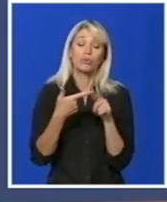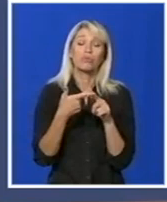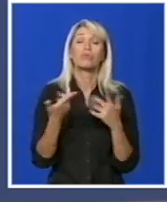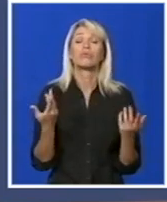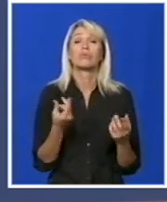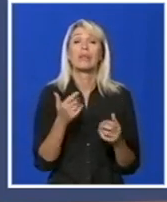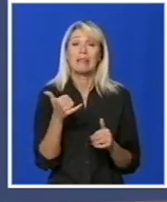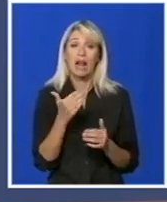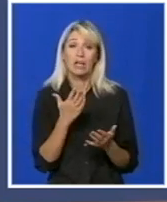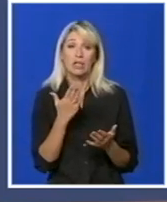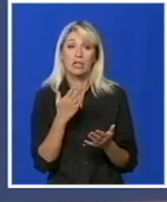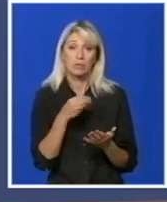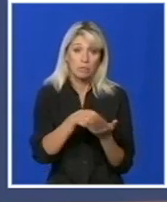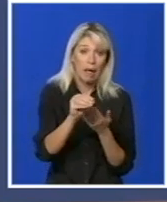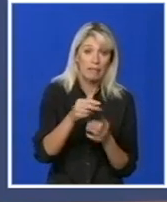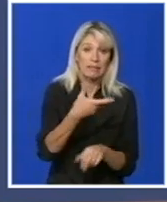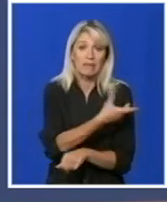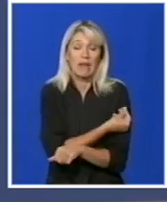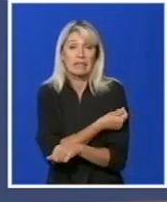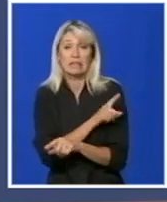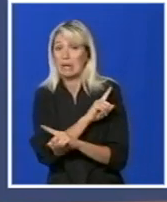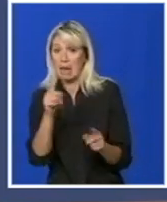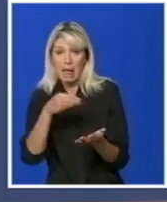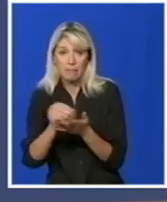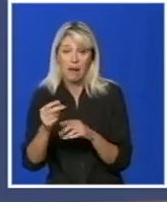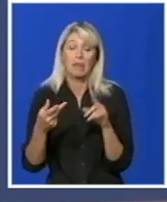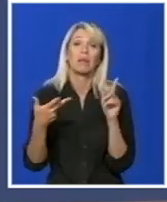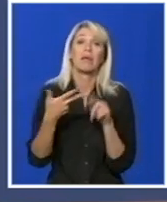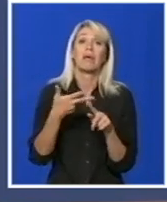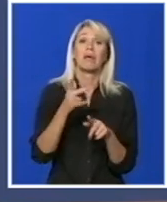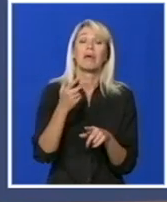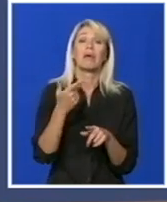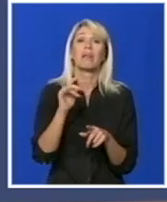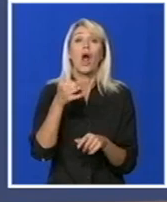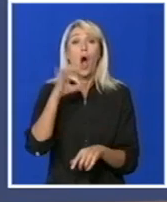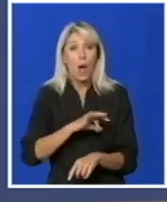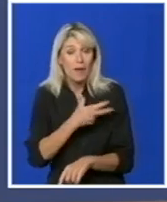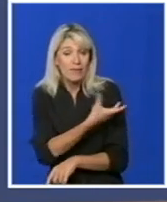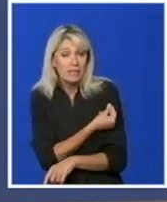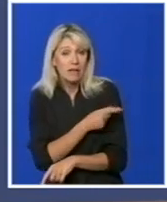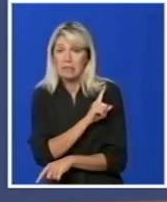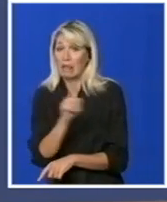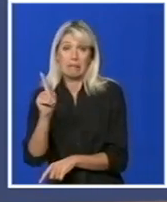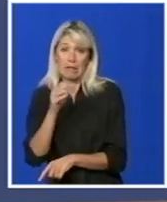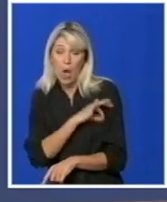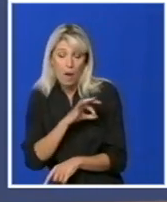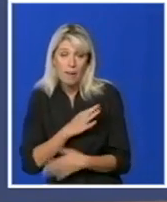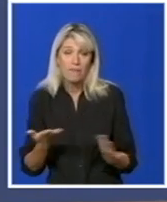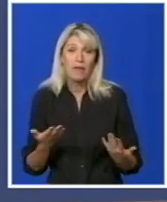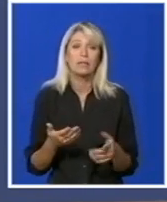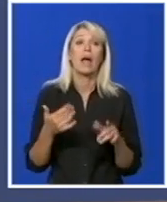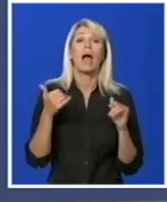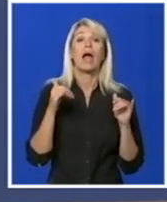li biti obavezna ili neće? Drugo, da li je situacija sada dovoljno stabilna da ljudi sada mogu da odu na